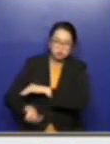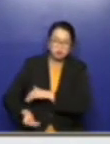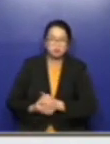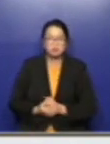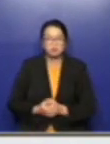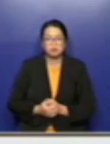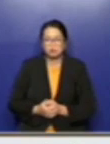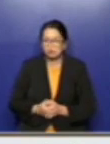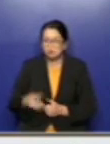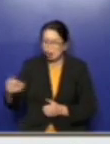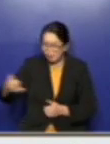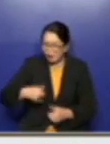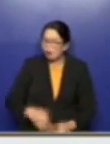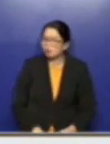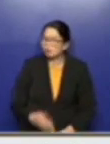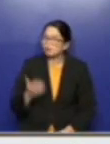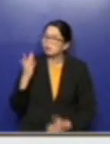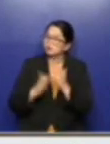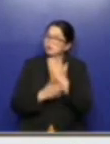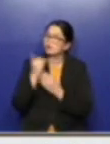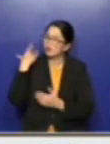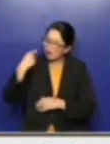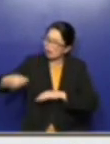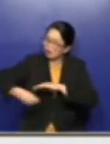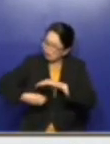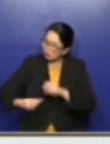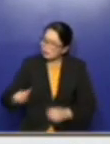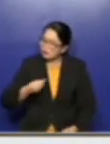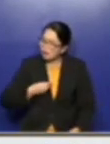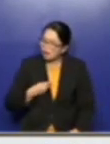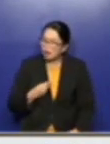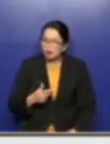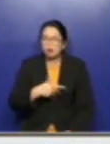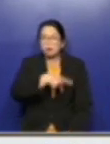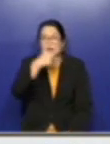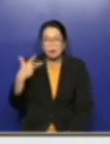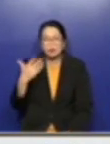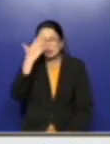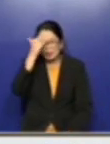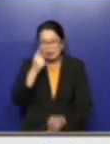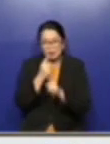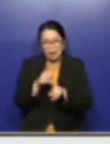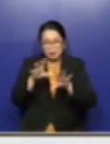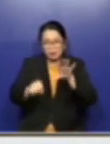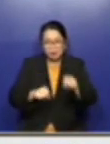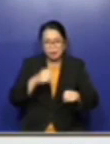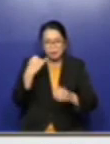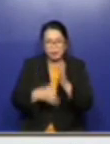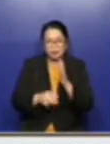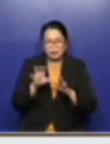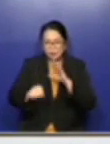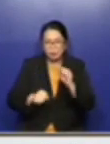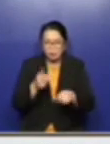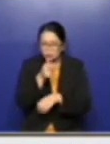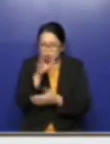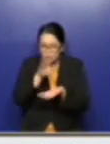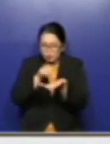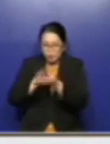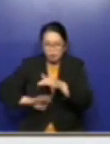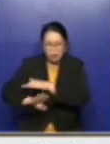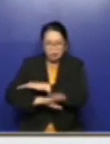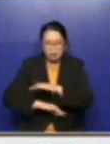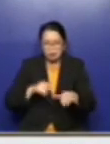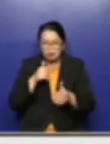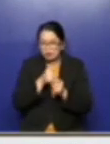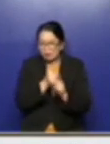งมาแจกเมื่ออาทิตย์ที่แล้วเองเนี่ยไทย PBS ทำอะไรล่ะครับ อย่างที่ท่านนฤทธิ์พูดเนี่ย